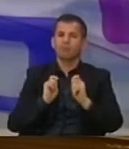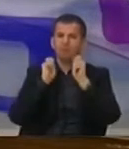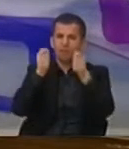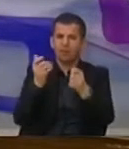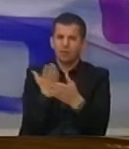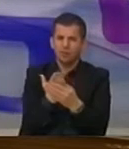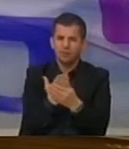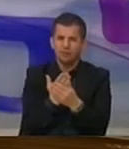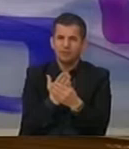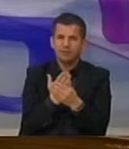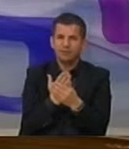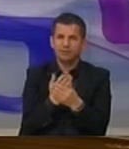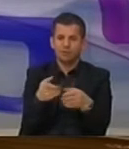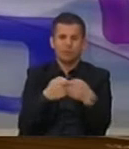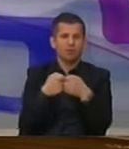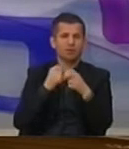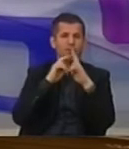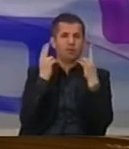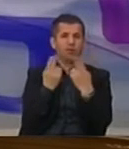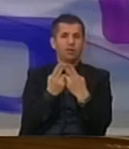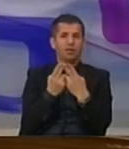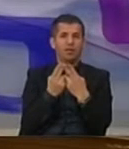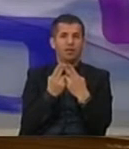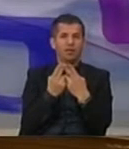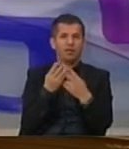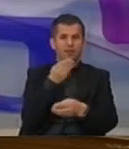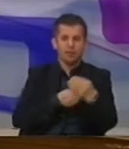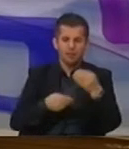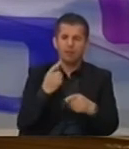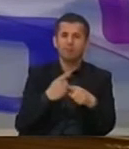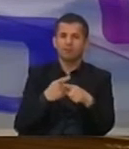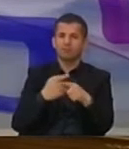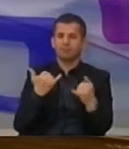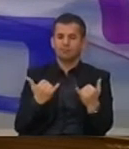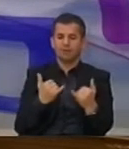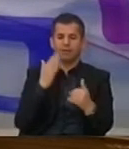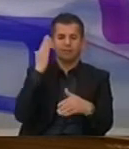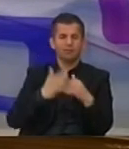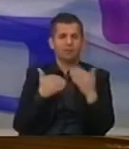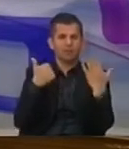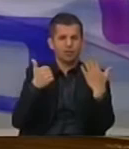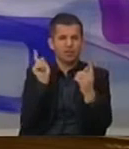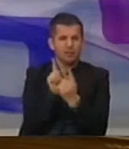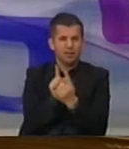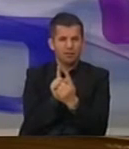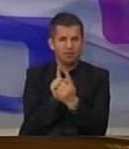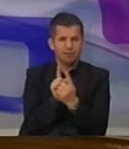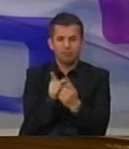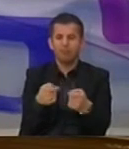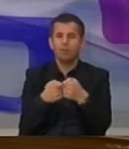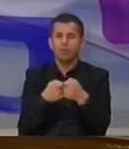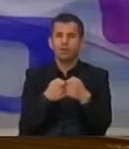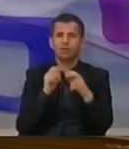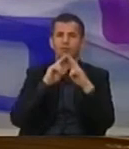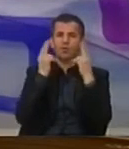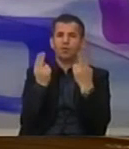ton në organizatën botërore të tregtisë dhe për këtë qëllim deri tani kemi mbajtur 6 takime me organizatën botërore